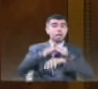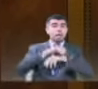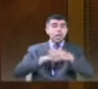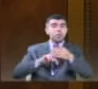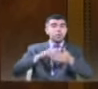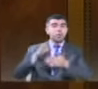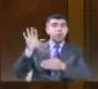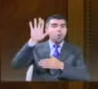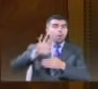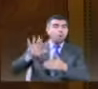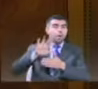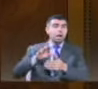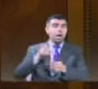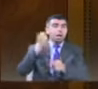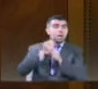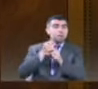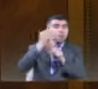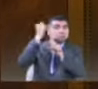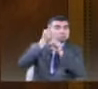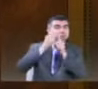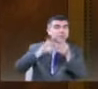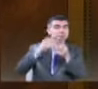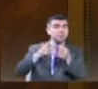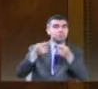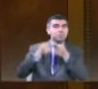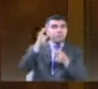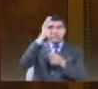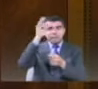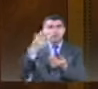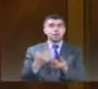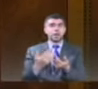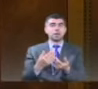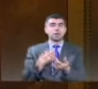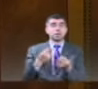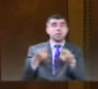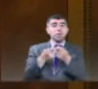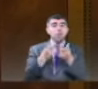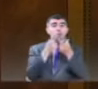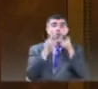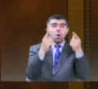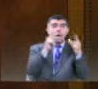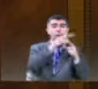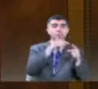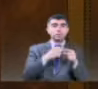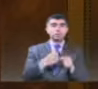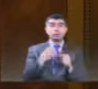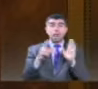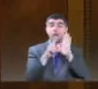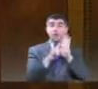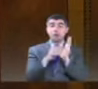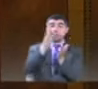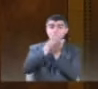بمواكبة الإصلاحات المغربية، سواء منها السياسية التي تشمل الحريات العامة وحقوق